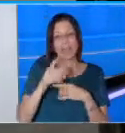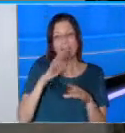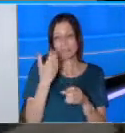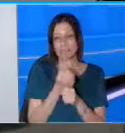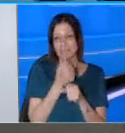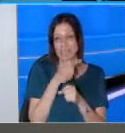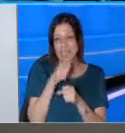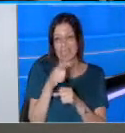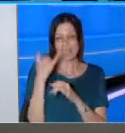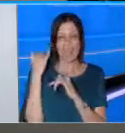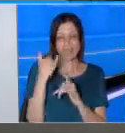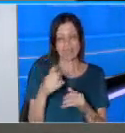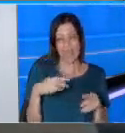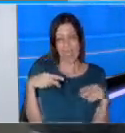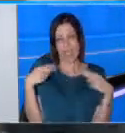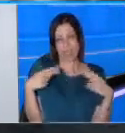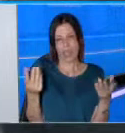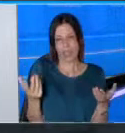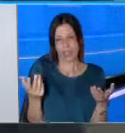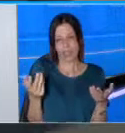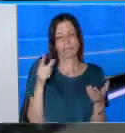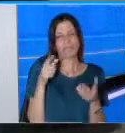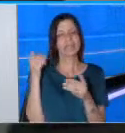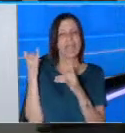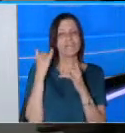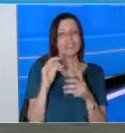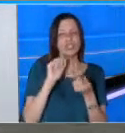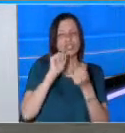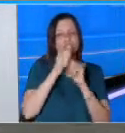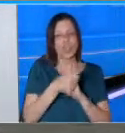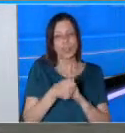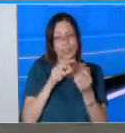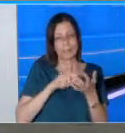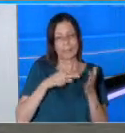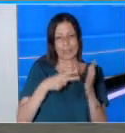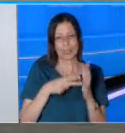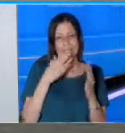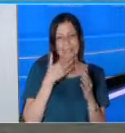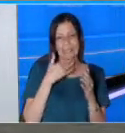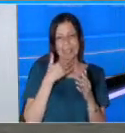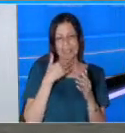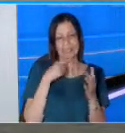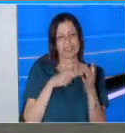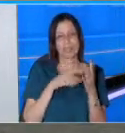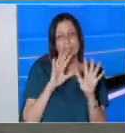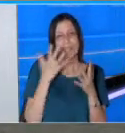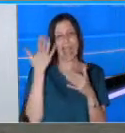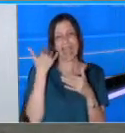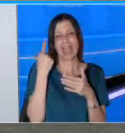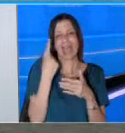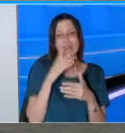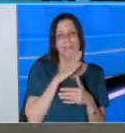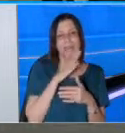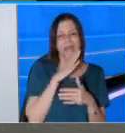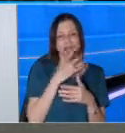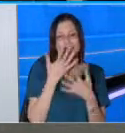הזה יביא הרתעה ויביא שינוי במדיניות הישראלית, כי מה הייתה אחת